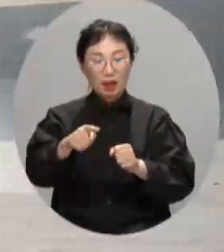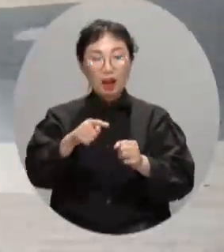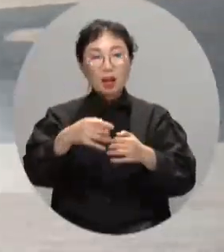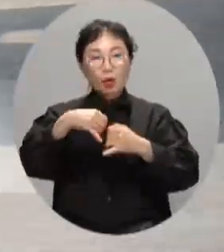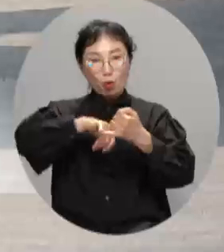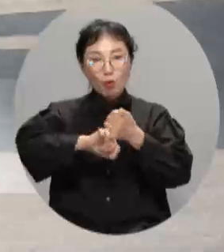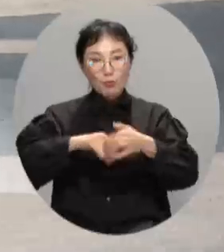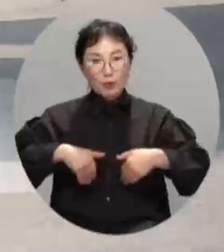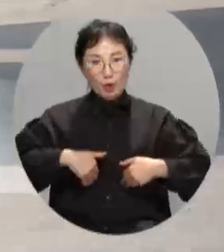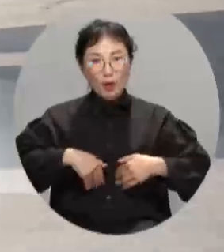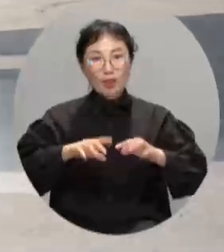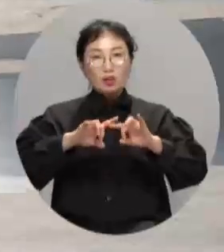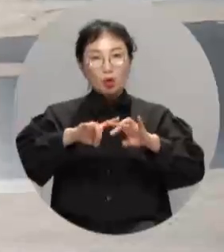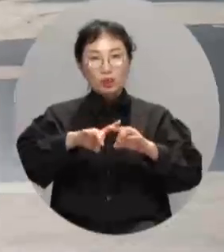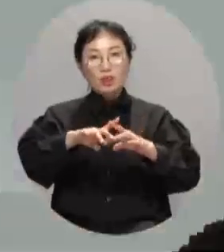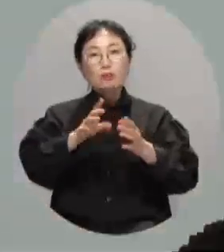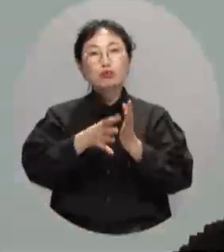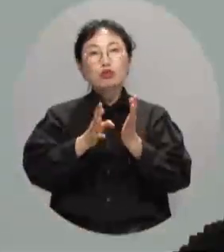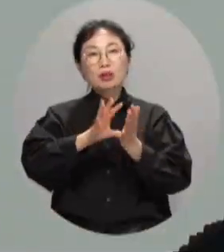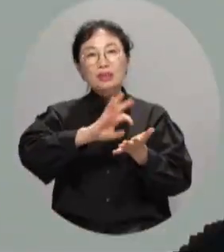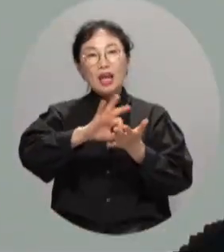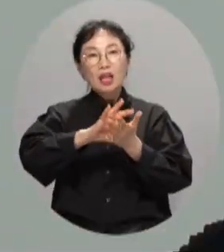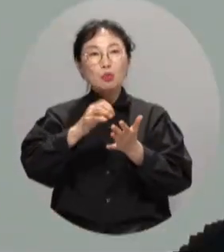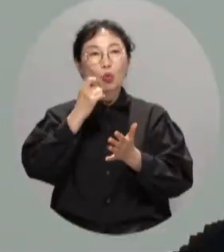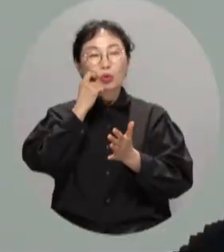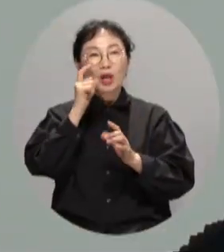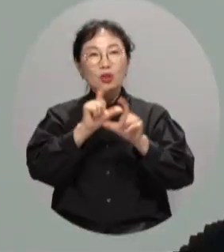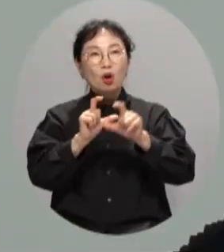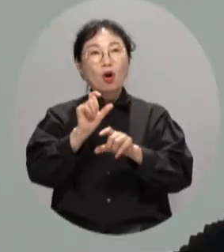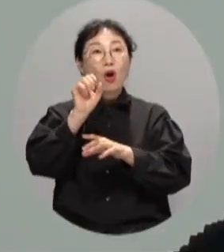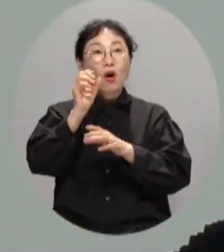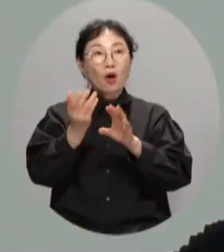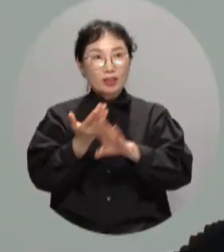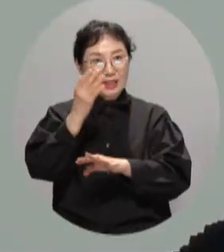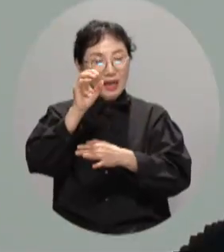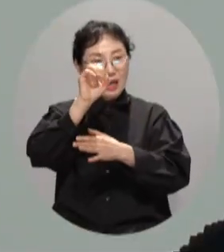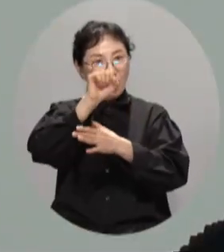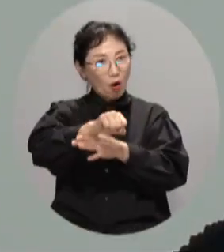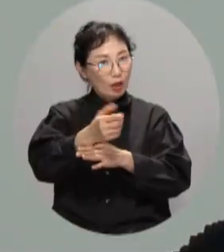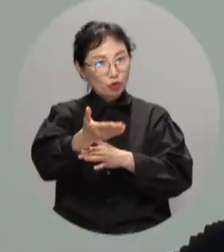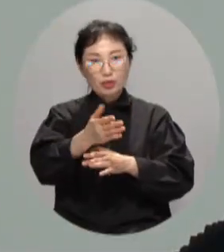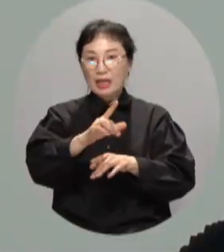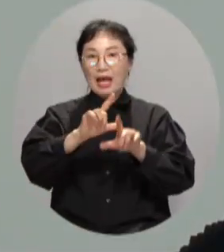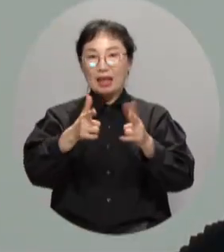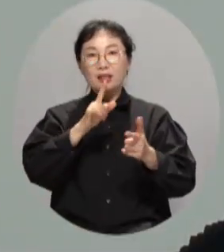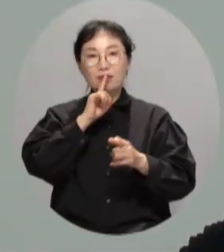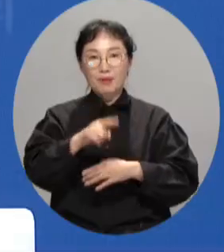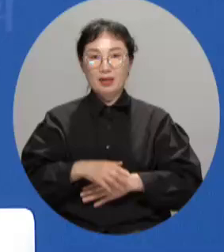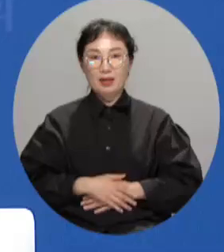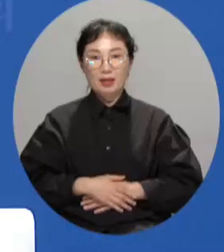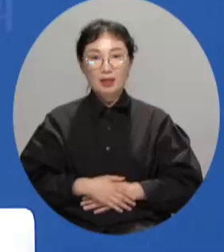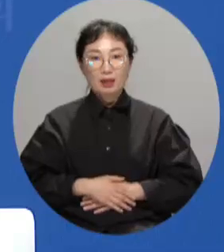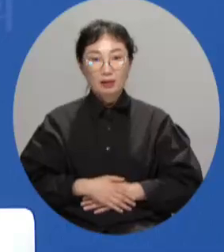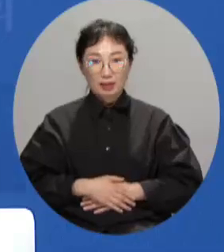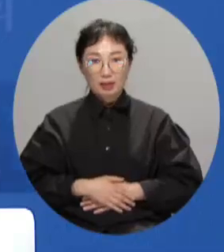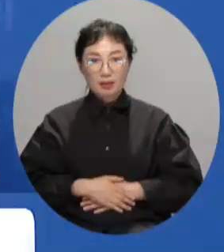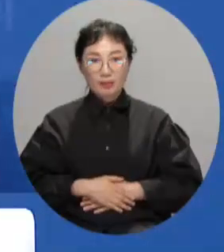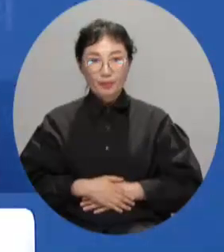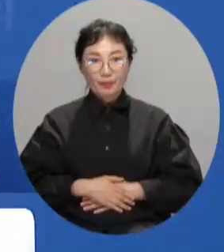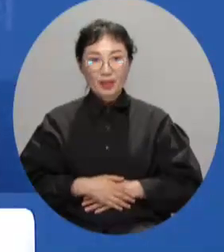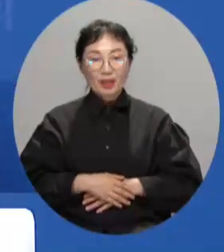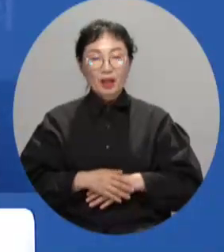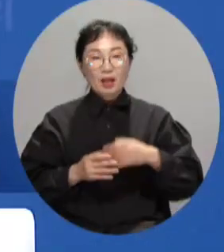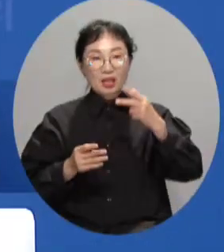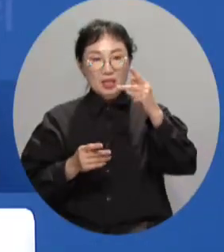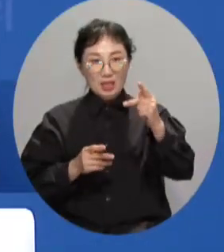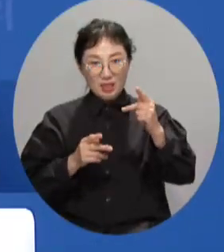필수인 연료 제품을 쓰지 못하도록 더 이상 허가는 내주지 않겠다는 겁니다. 약 2km까지는